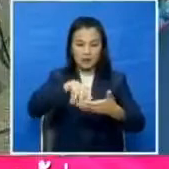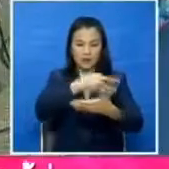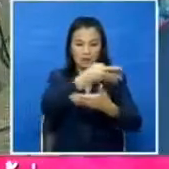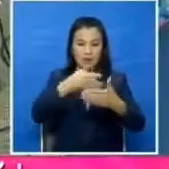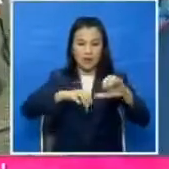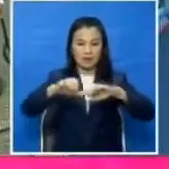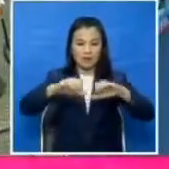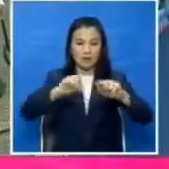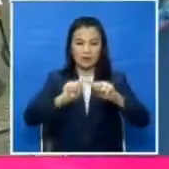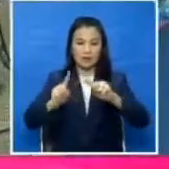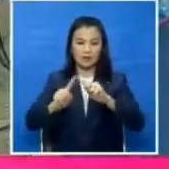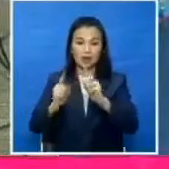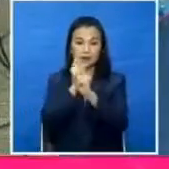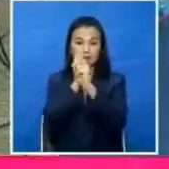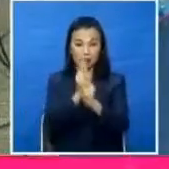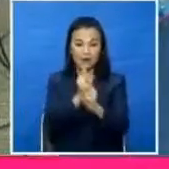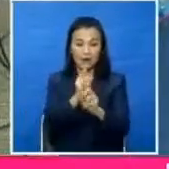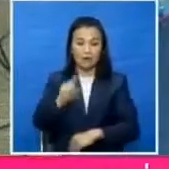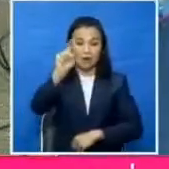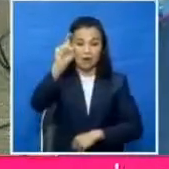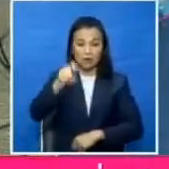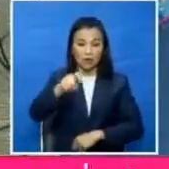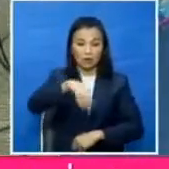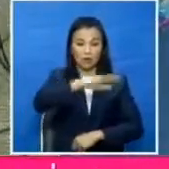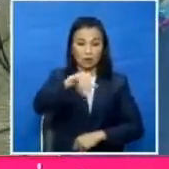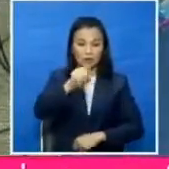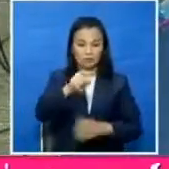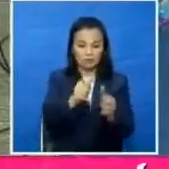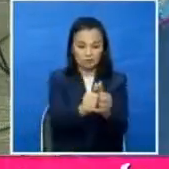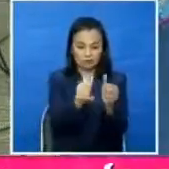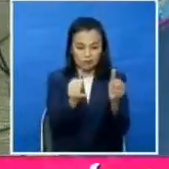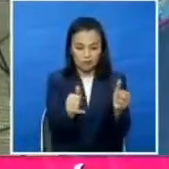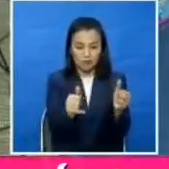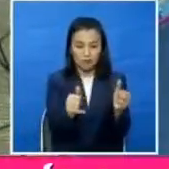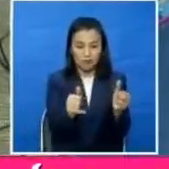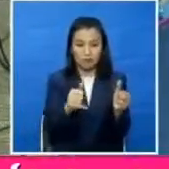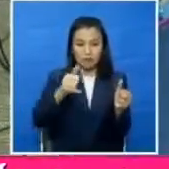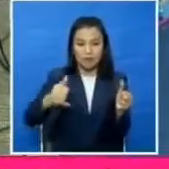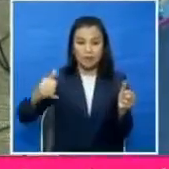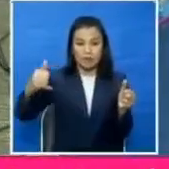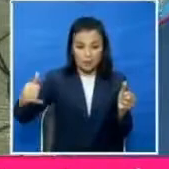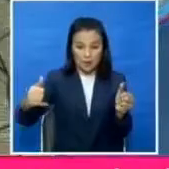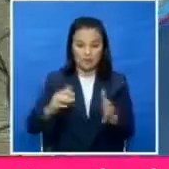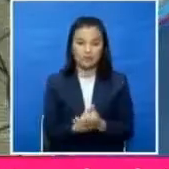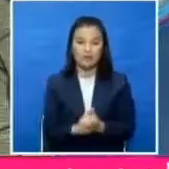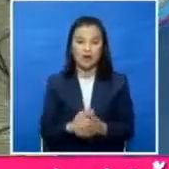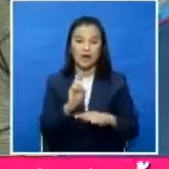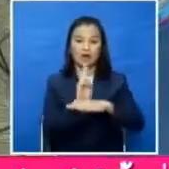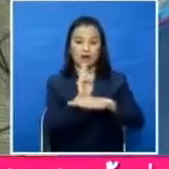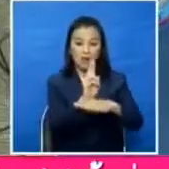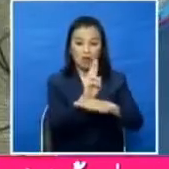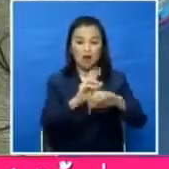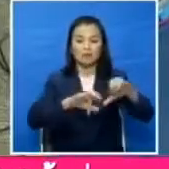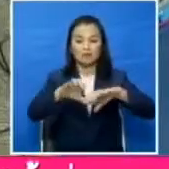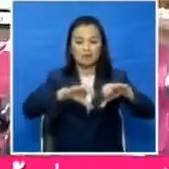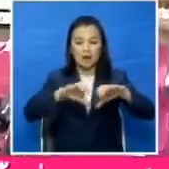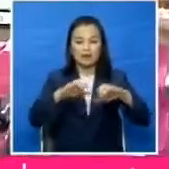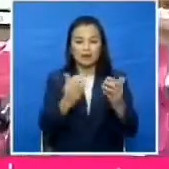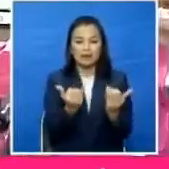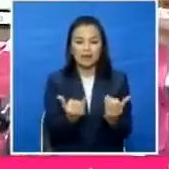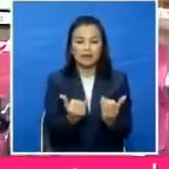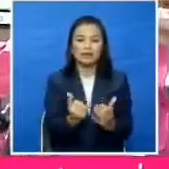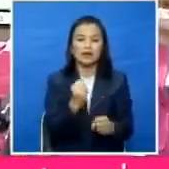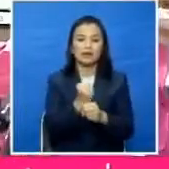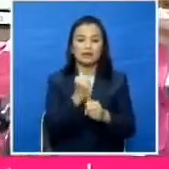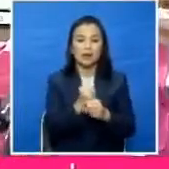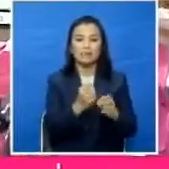ยอย่างเคร่งครัดจำเป็นที่จะต้องให้มีระยะห่างระหว่างบุคคลดังนั้นการออกรางวัลในครั้งนี้จะใช้เครื่องออกรางวัล